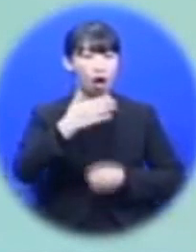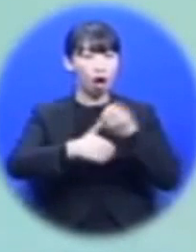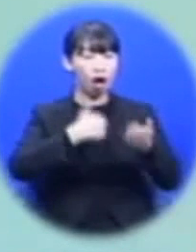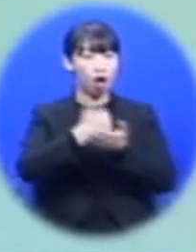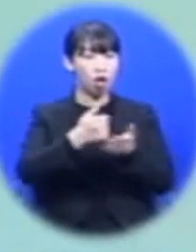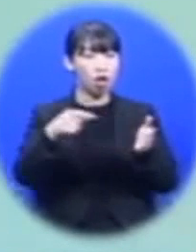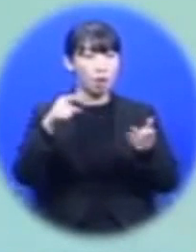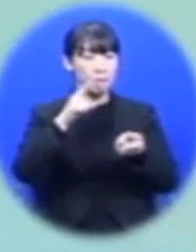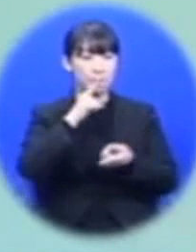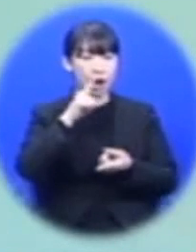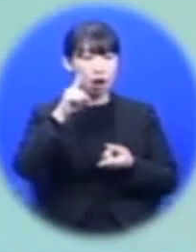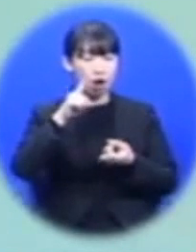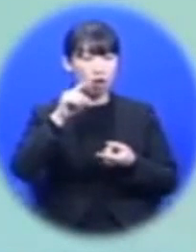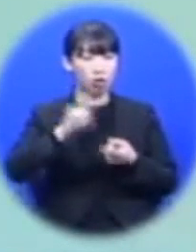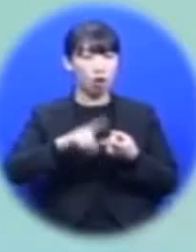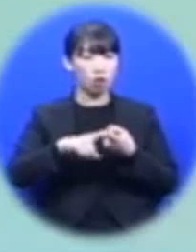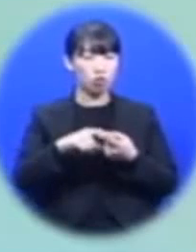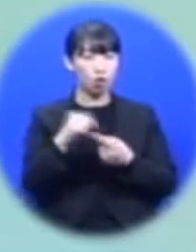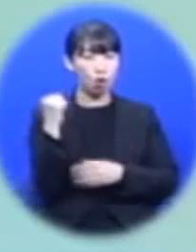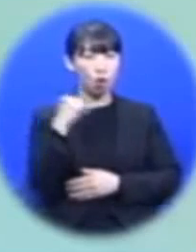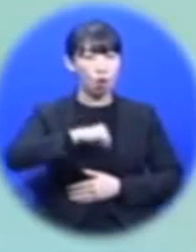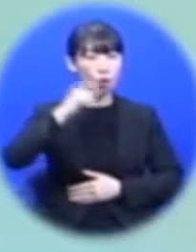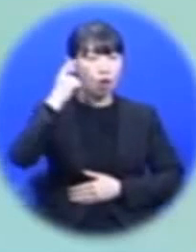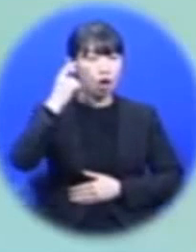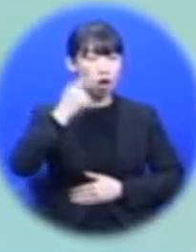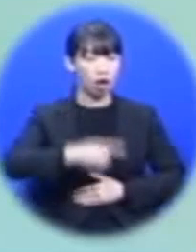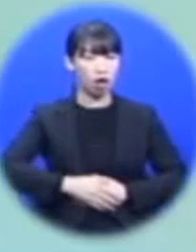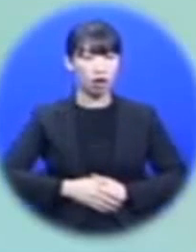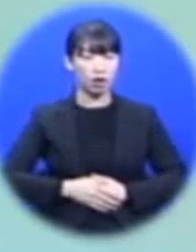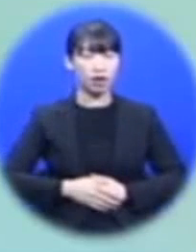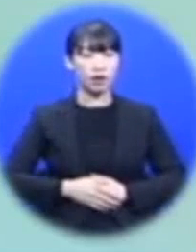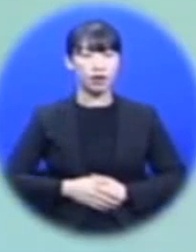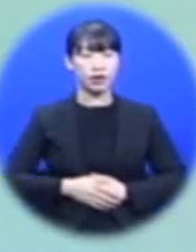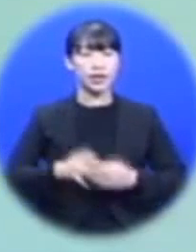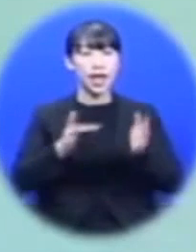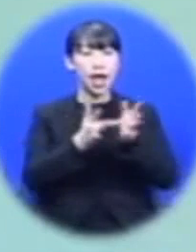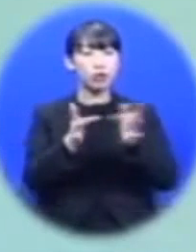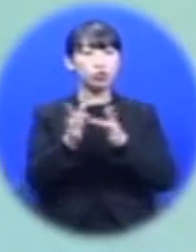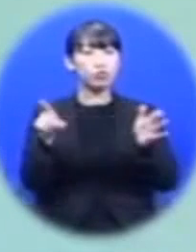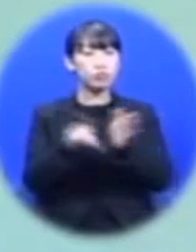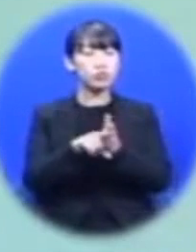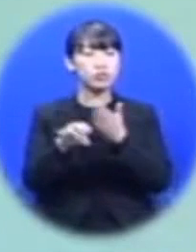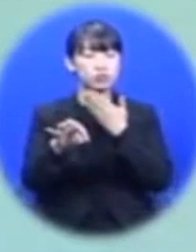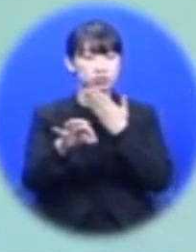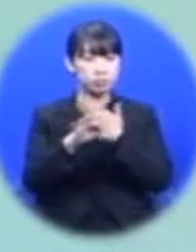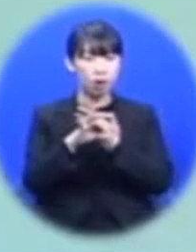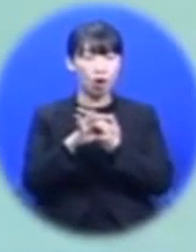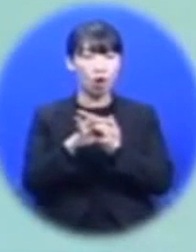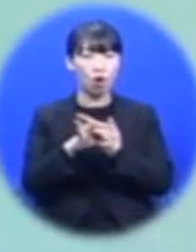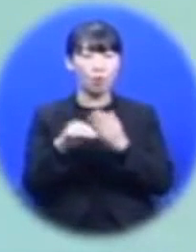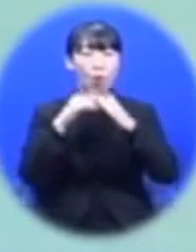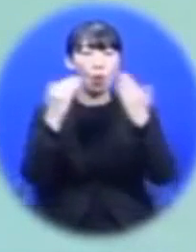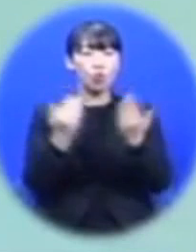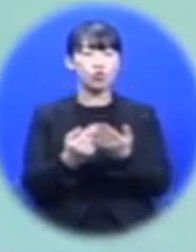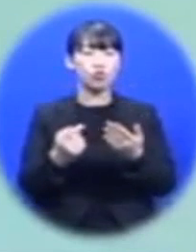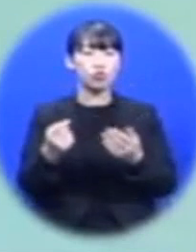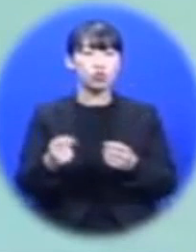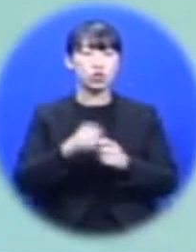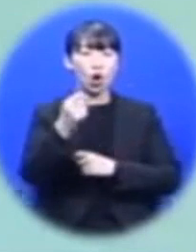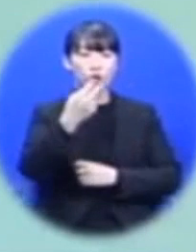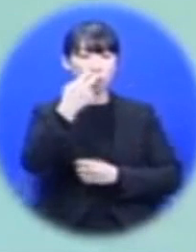믿어진다 안 믿어진다 하느냐 하나님이 예수를 믿으면 영접하는 자 다 영생을 얻었다고